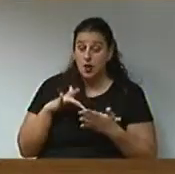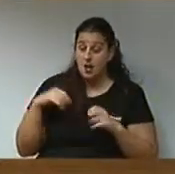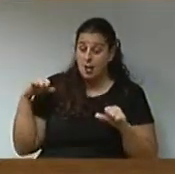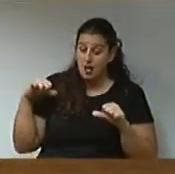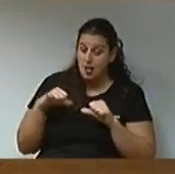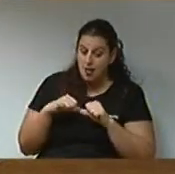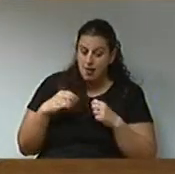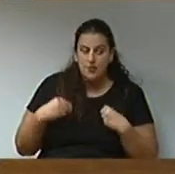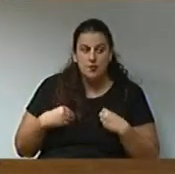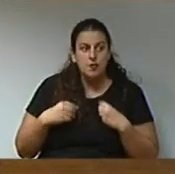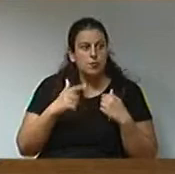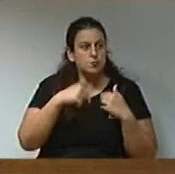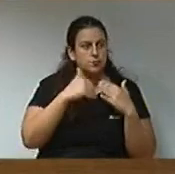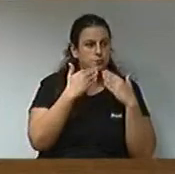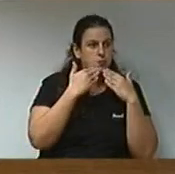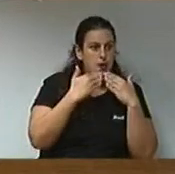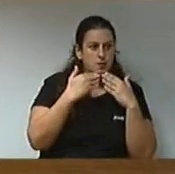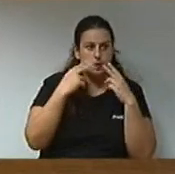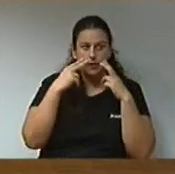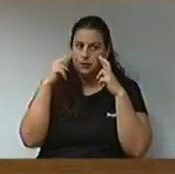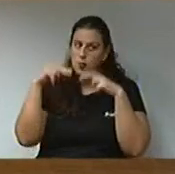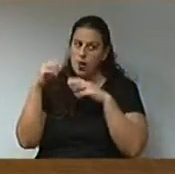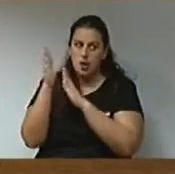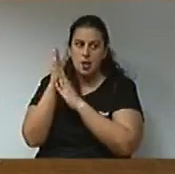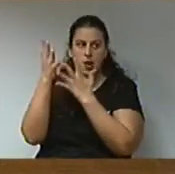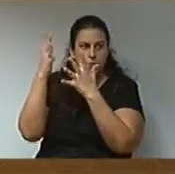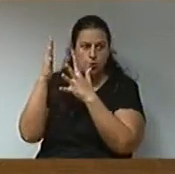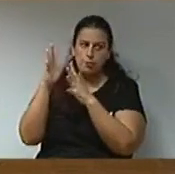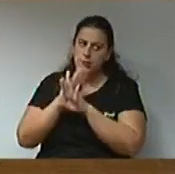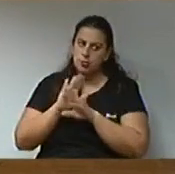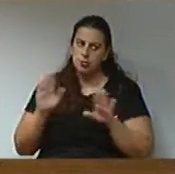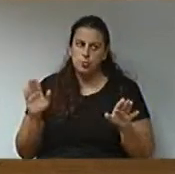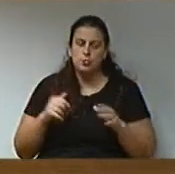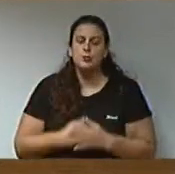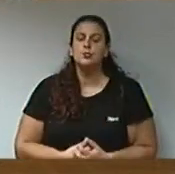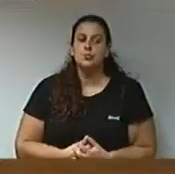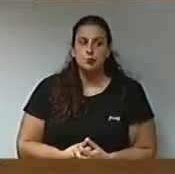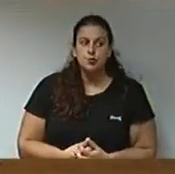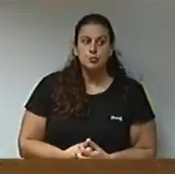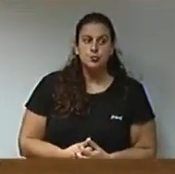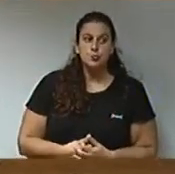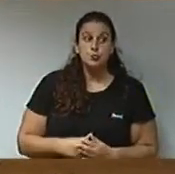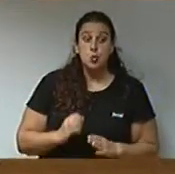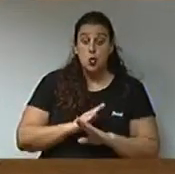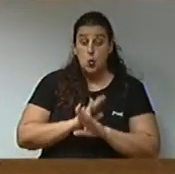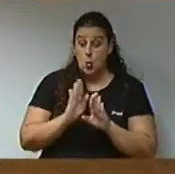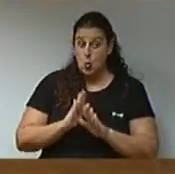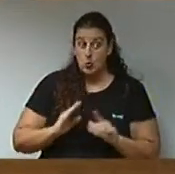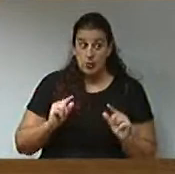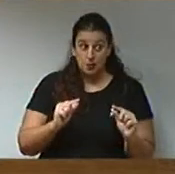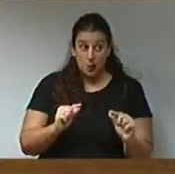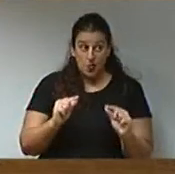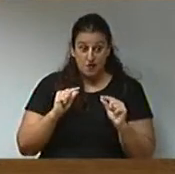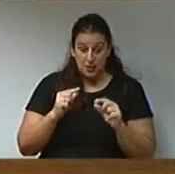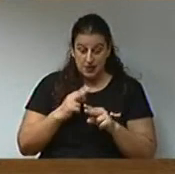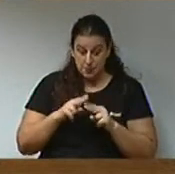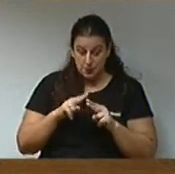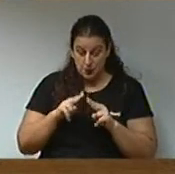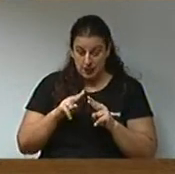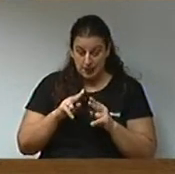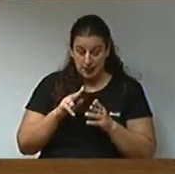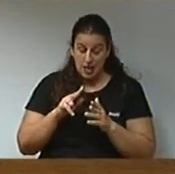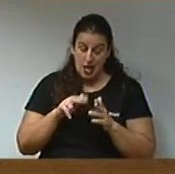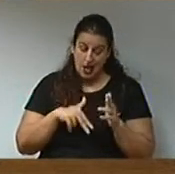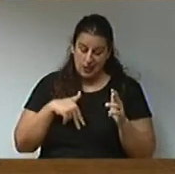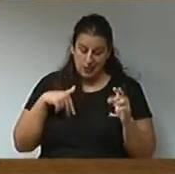ni en gratitud ni en reconeixements. Senyor Puig, este és el nostre últim debat de política general.